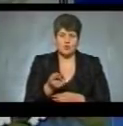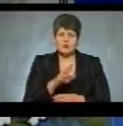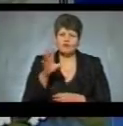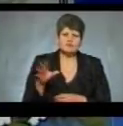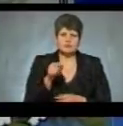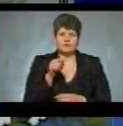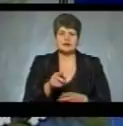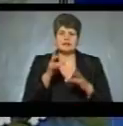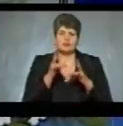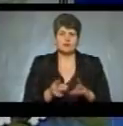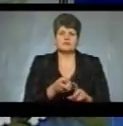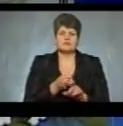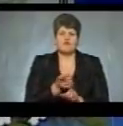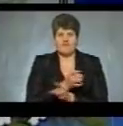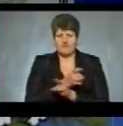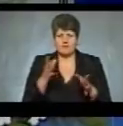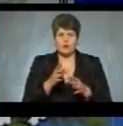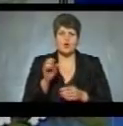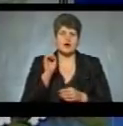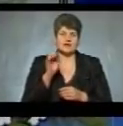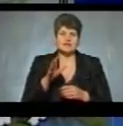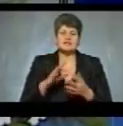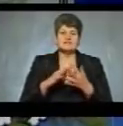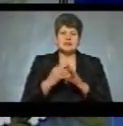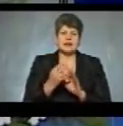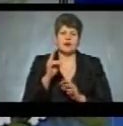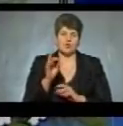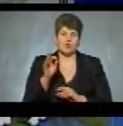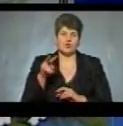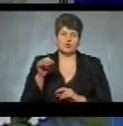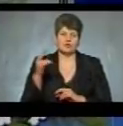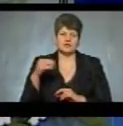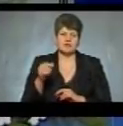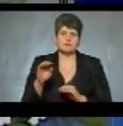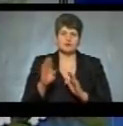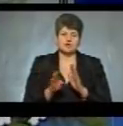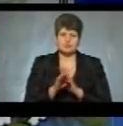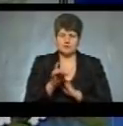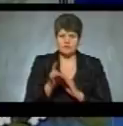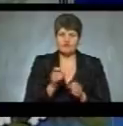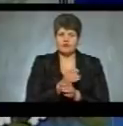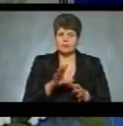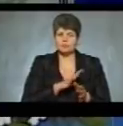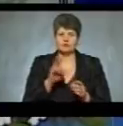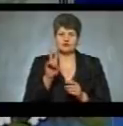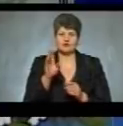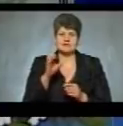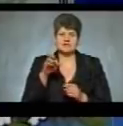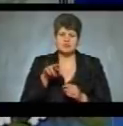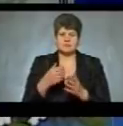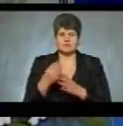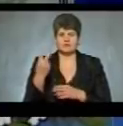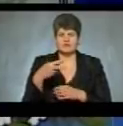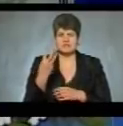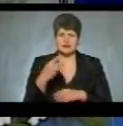вони травмувалися внаслідок вибуху гранати у селі Колодіївка під Волочиського району. Вибух стався 2 січня близько 23